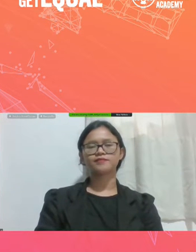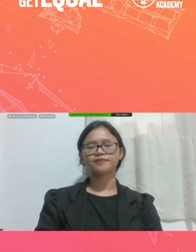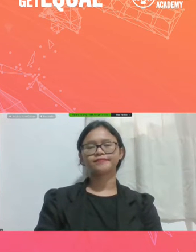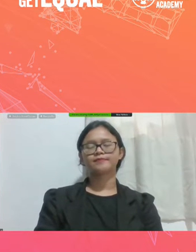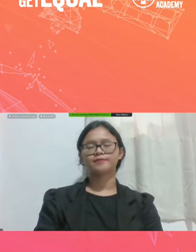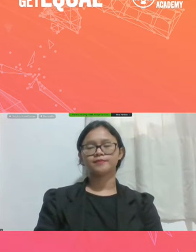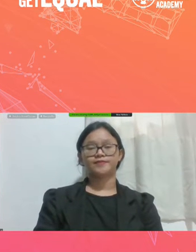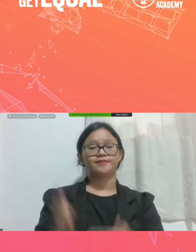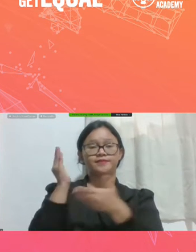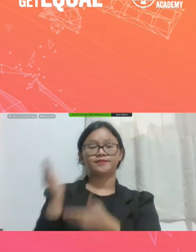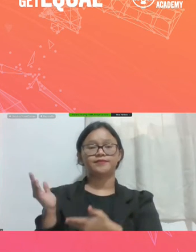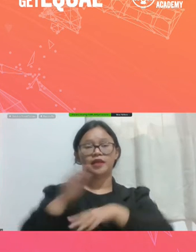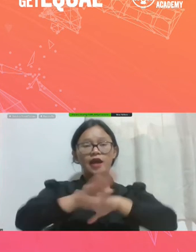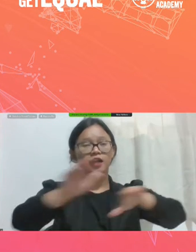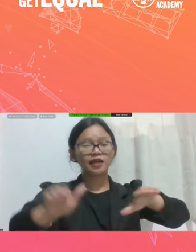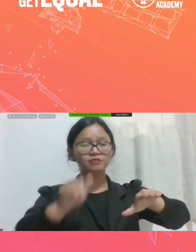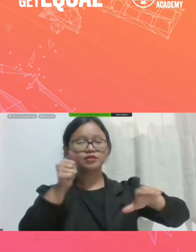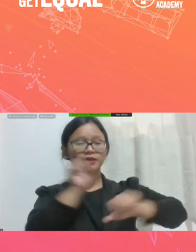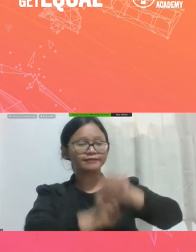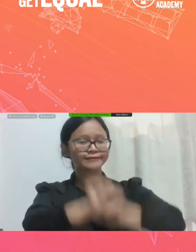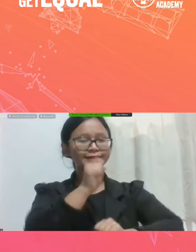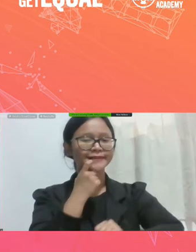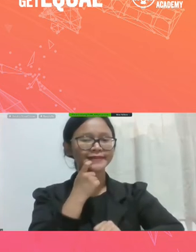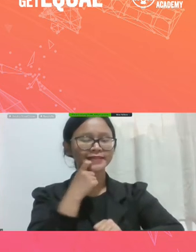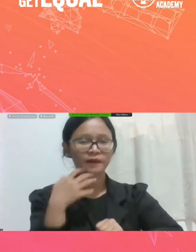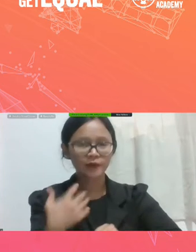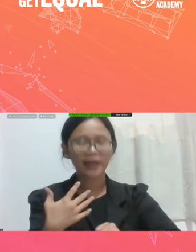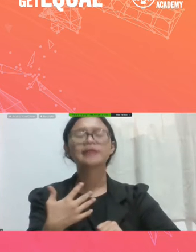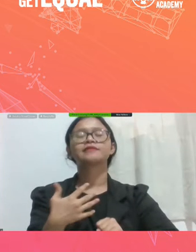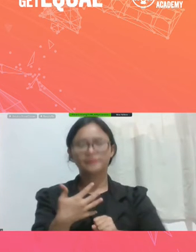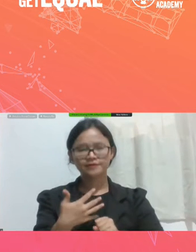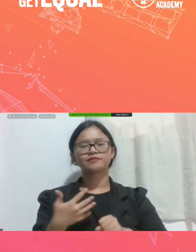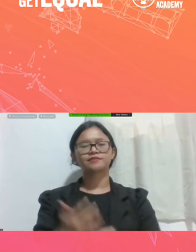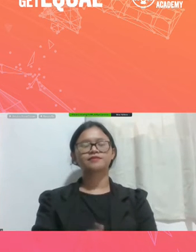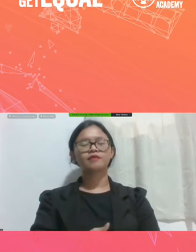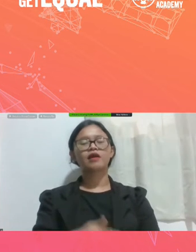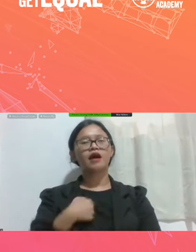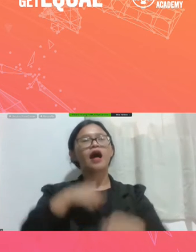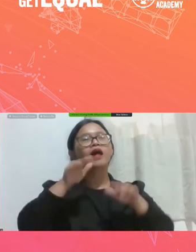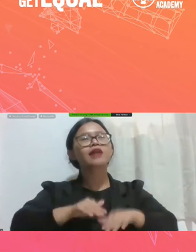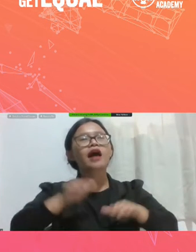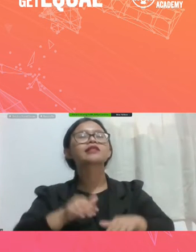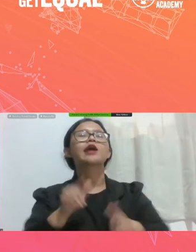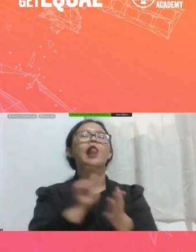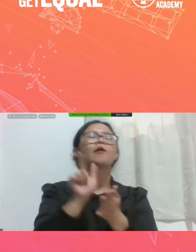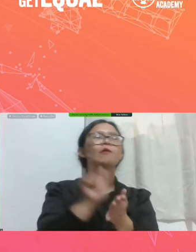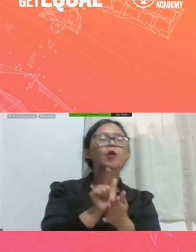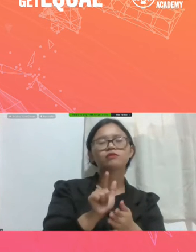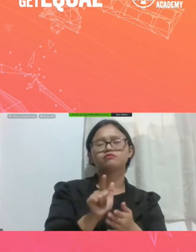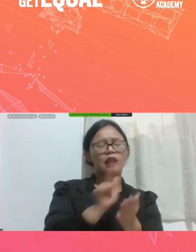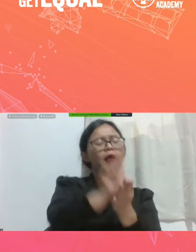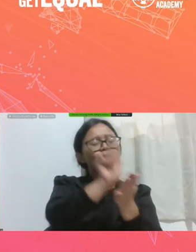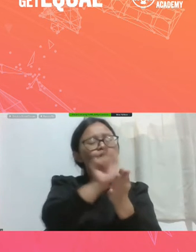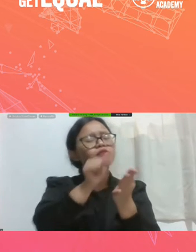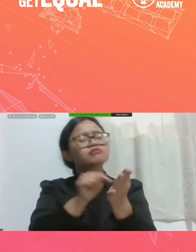Ini yang bisa dilakukan oleh anak-anak. Anak dan kaum muda memahami KBGO, berhati-hati, melaporkan atau mencari bantuan. Nah ini melaporkan, mencari